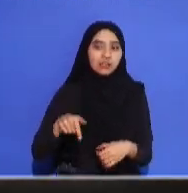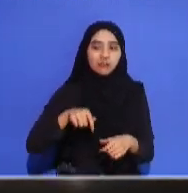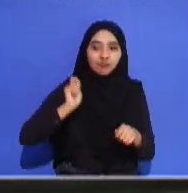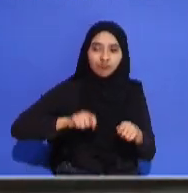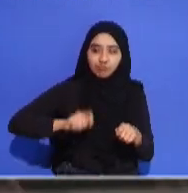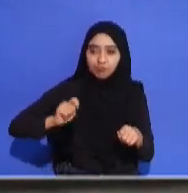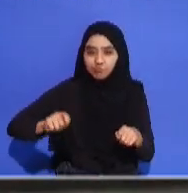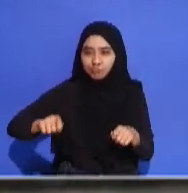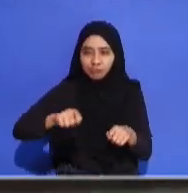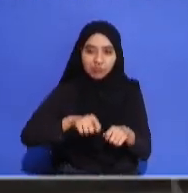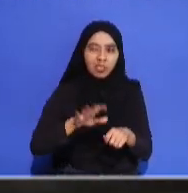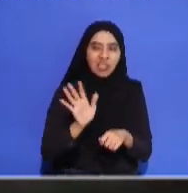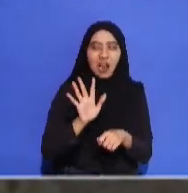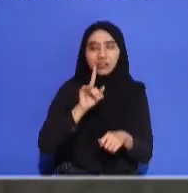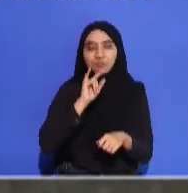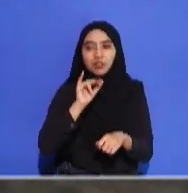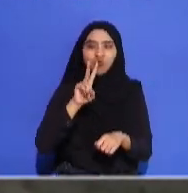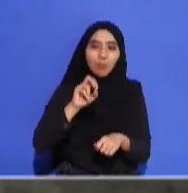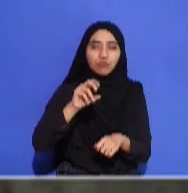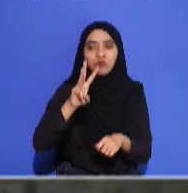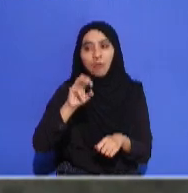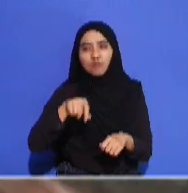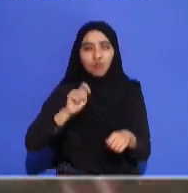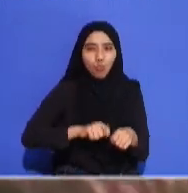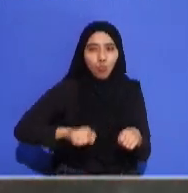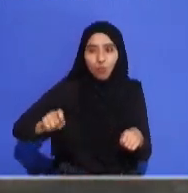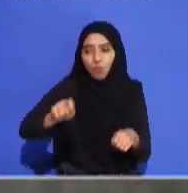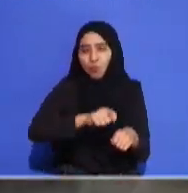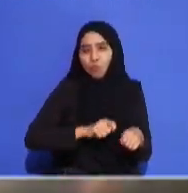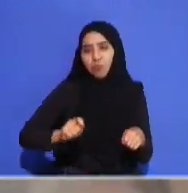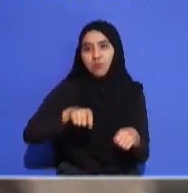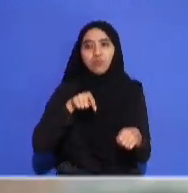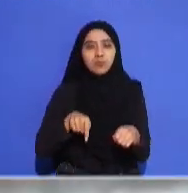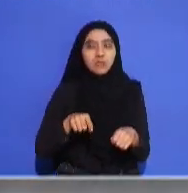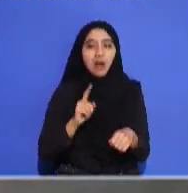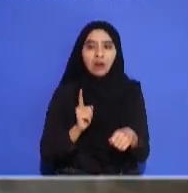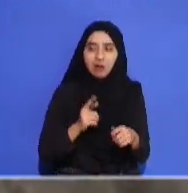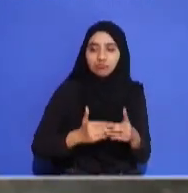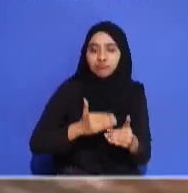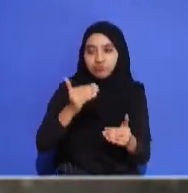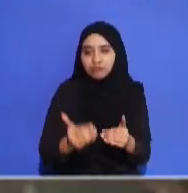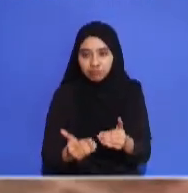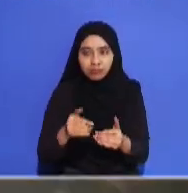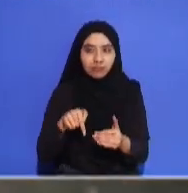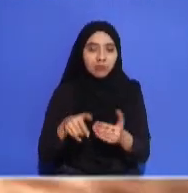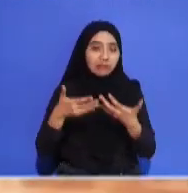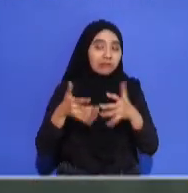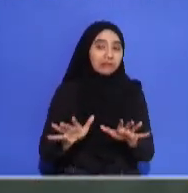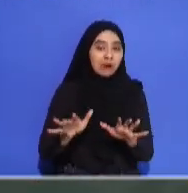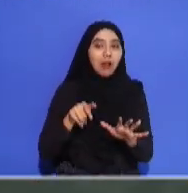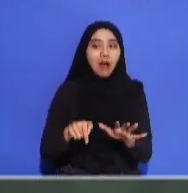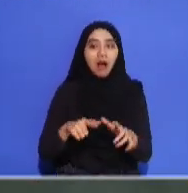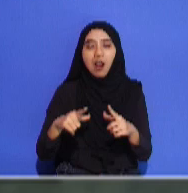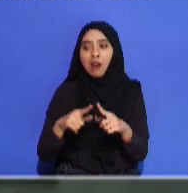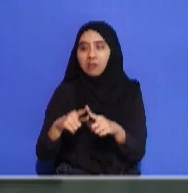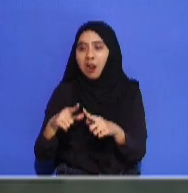kalampahan enggo kaping puluhan. Piyambakipun ugi gadah penggalian ing tembe ngajengipun ing salebeting damel piranti